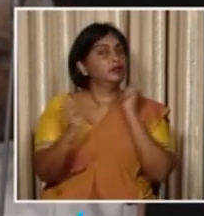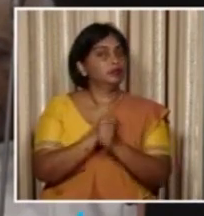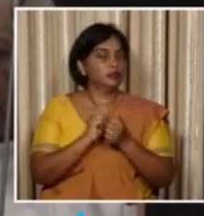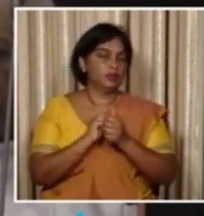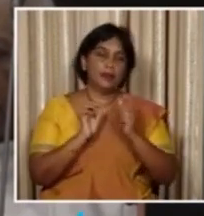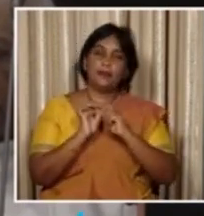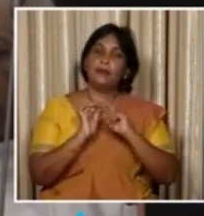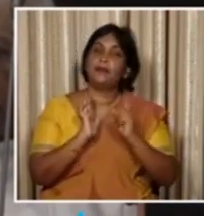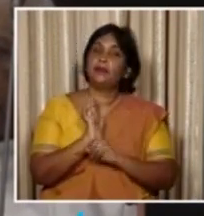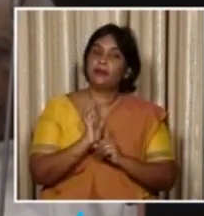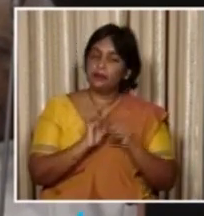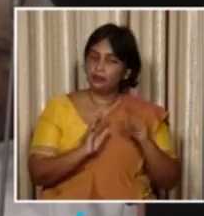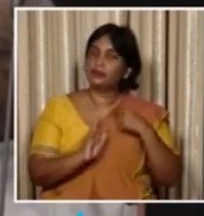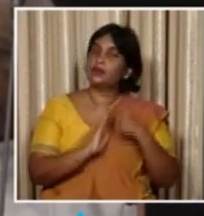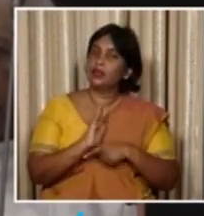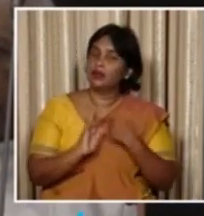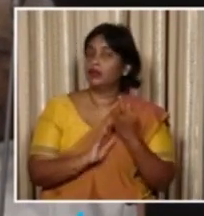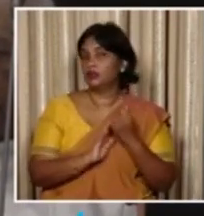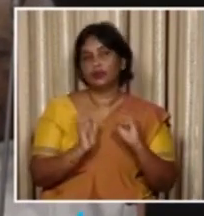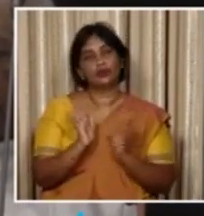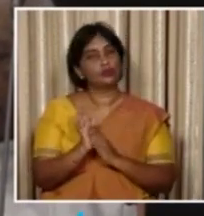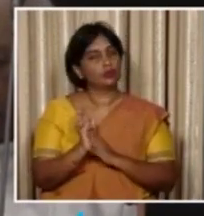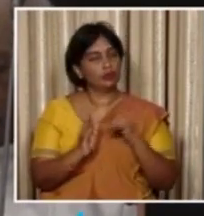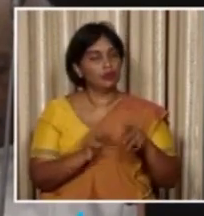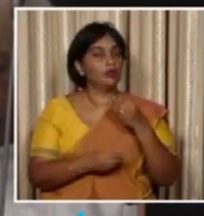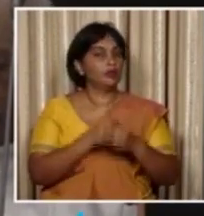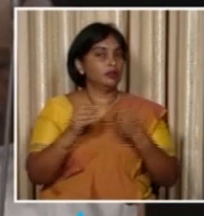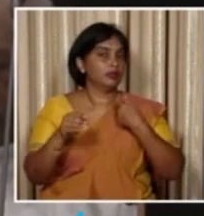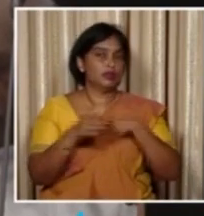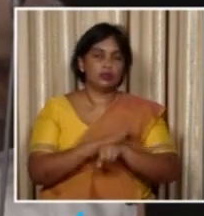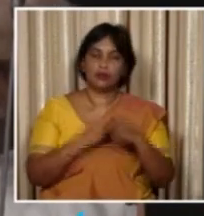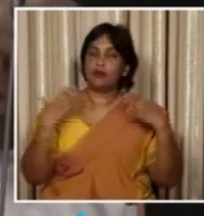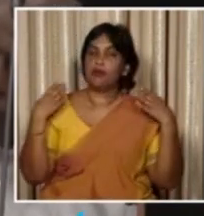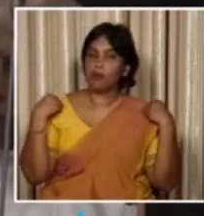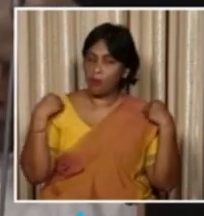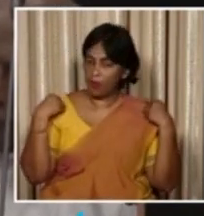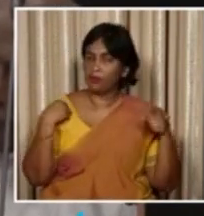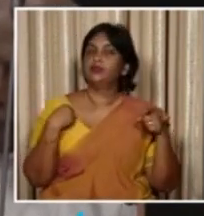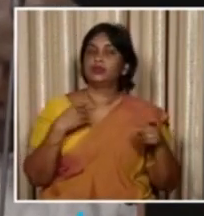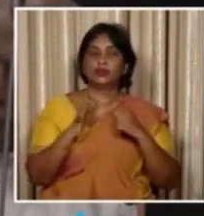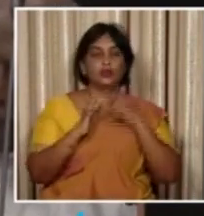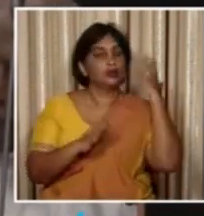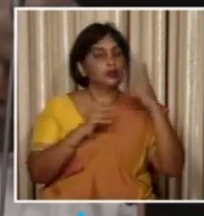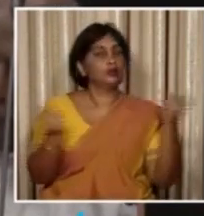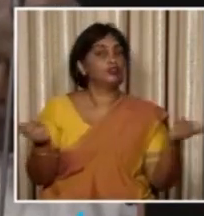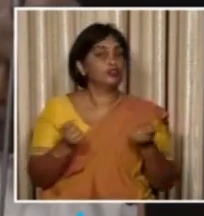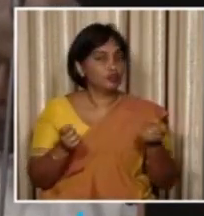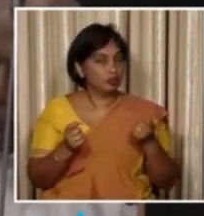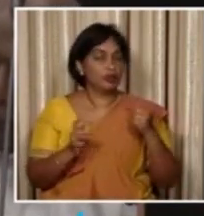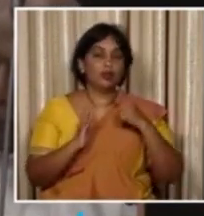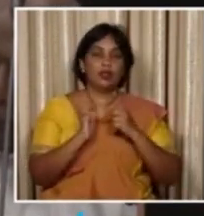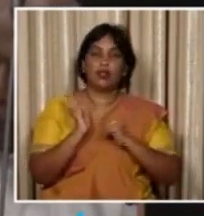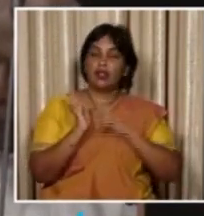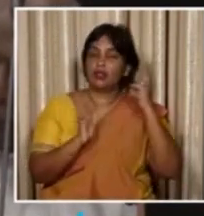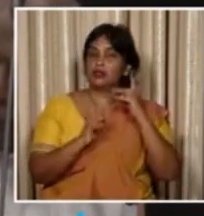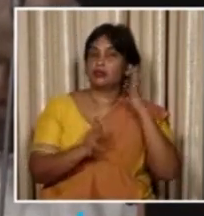පනත් කෙටුම්පතට ශ්‍රී ලංකා ආර්ථික කොමිෂන් සභාව, ආයෝජන යටිතල පහසුකම් සංස්ථාව, ජාත්‍යන්තර වෙළඳ ආයතන, ජාතික